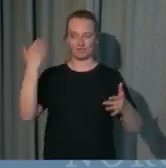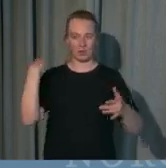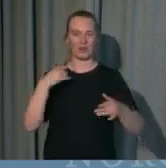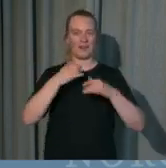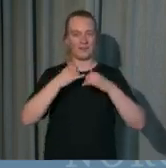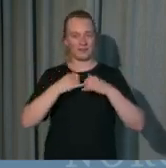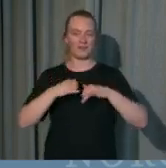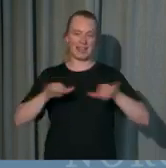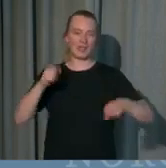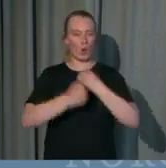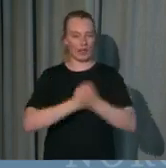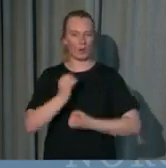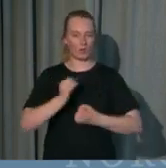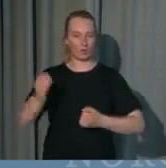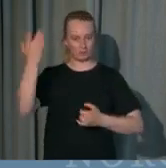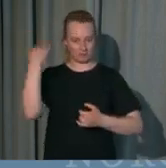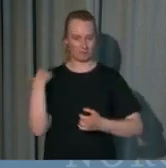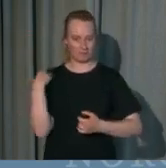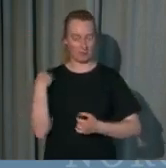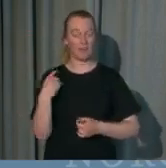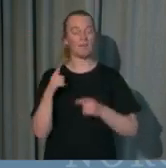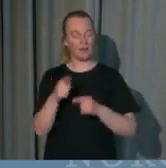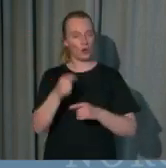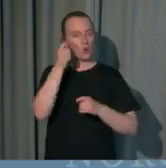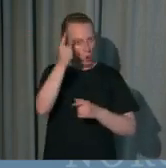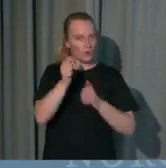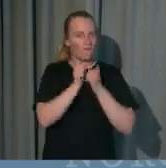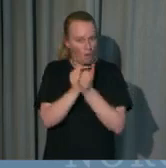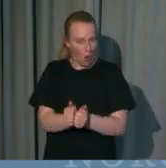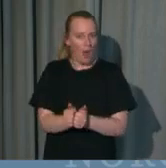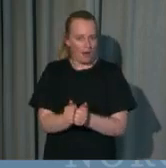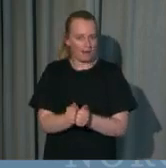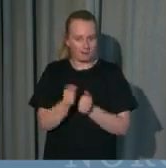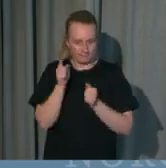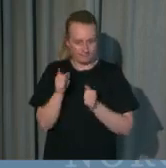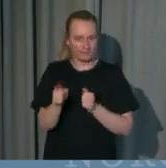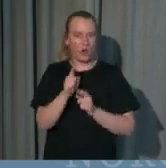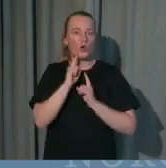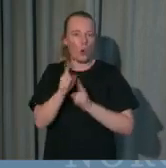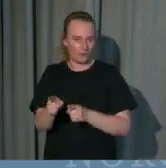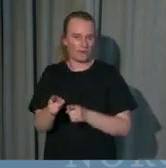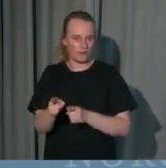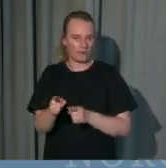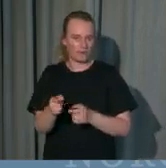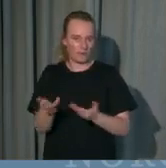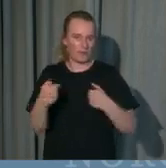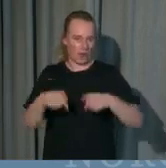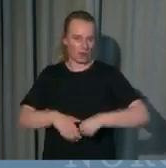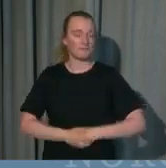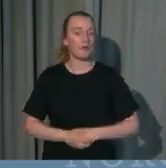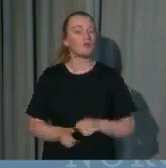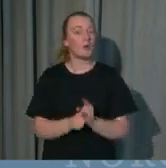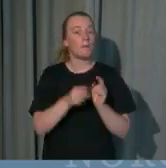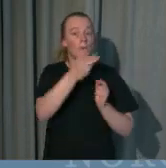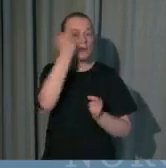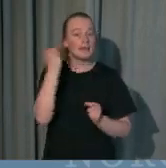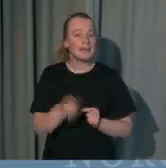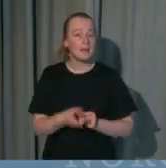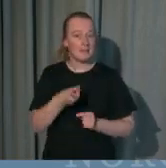ble tatt, og den klokt å følge. Og så tror jeg det som også PST og politiet sier, lev som